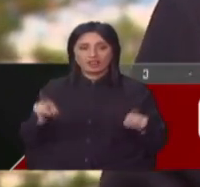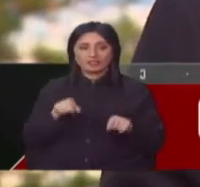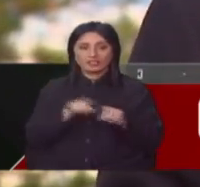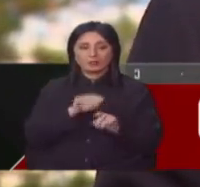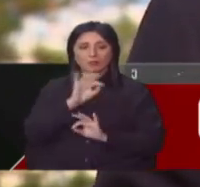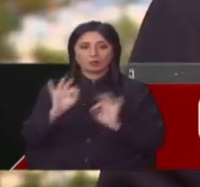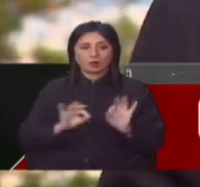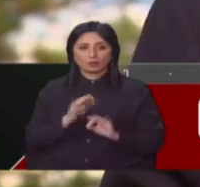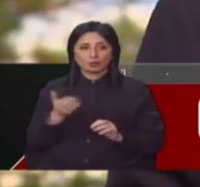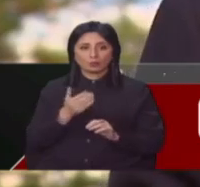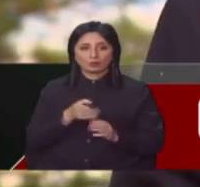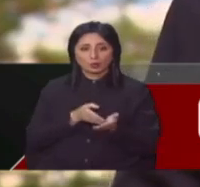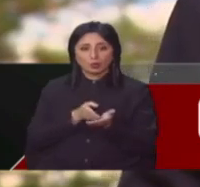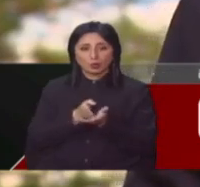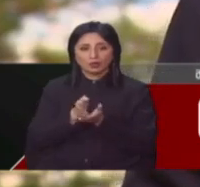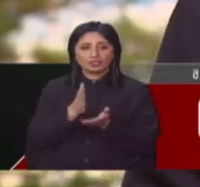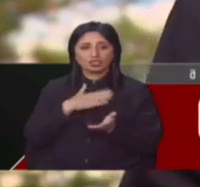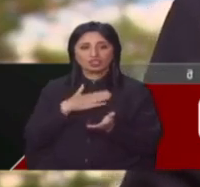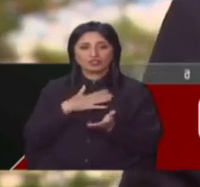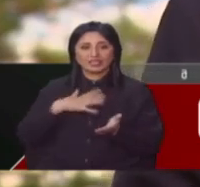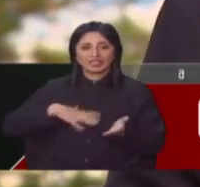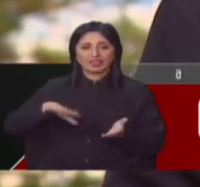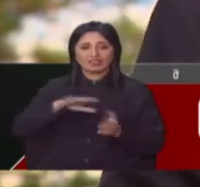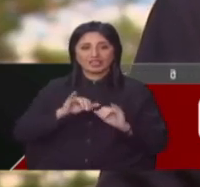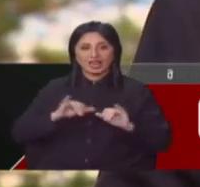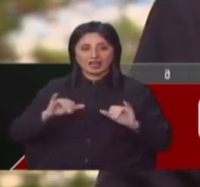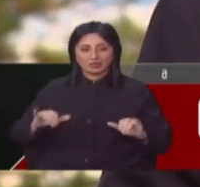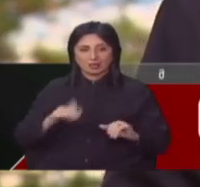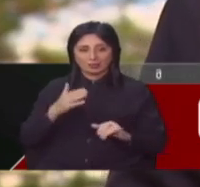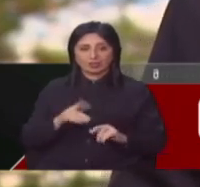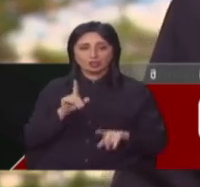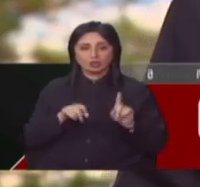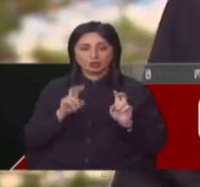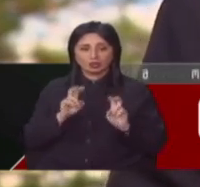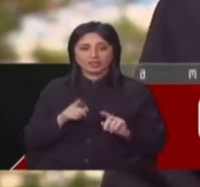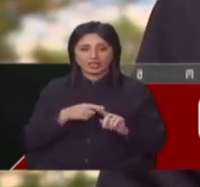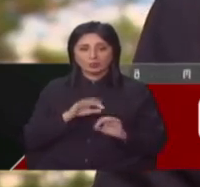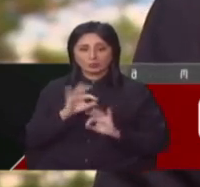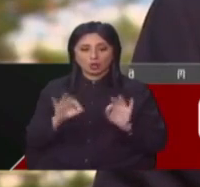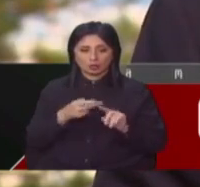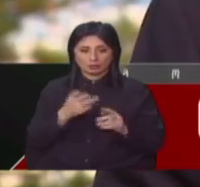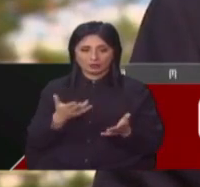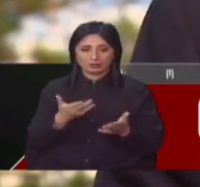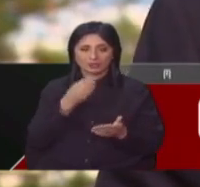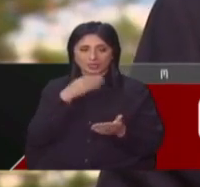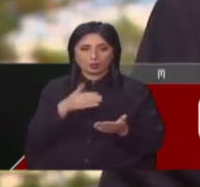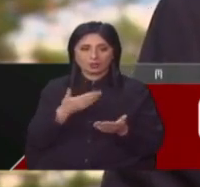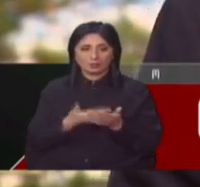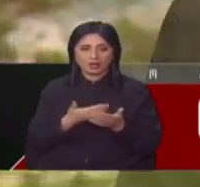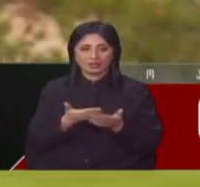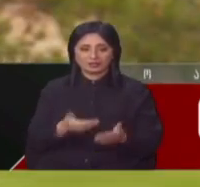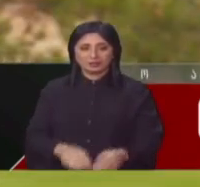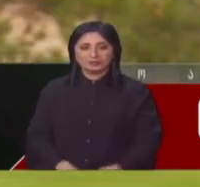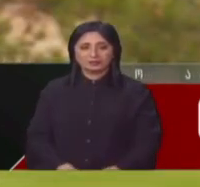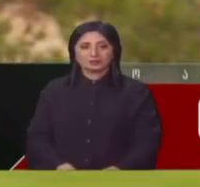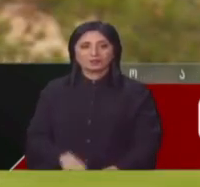ისეთ პროექტებს, რომლებიც ორიენტირებულია ჩვენი ქვეყნის განვითარებაზე, ზოგადად, და ეს პროექტიც ამის ერთ-ერთი საუკეთესო